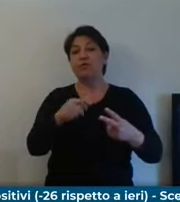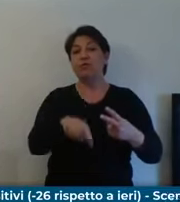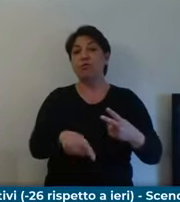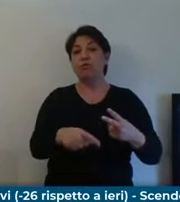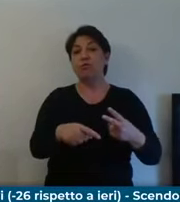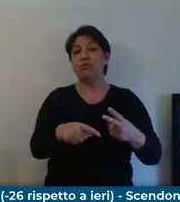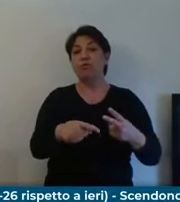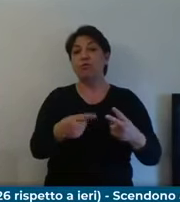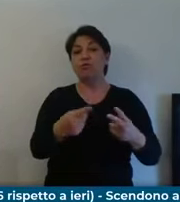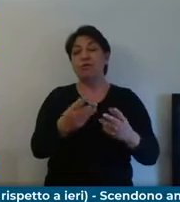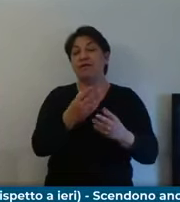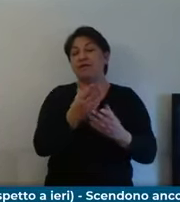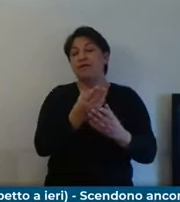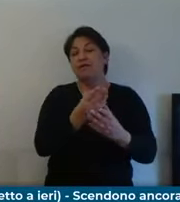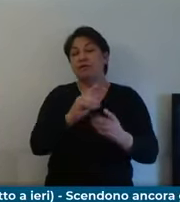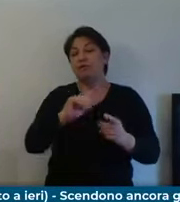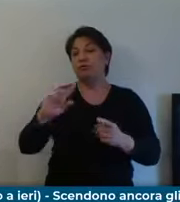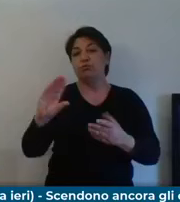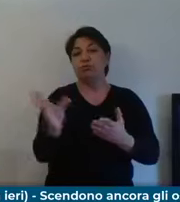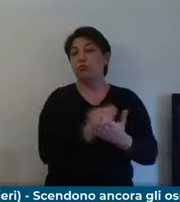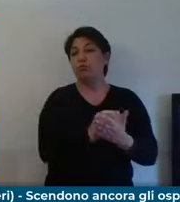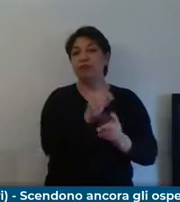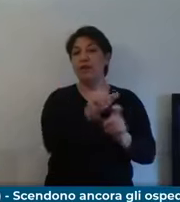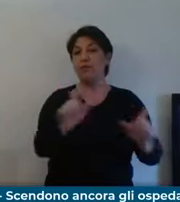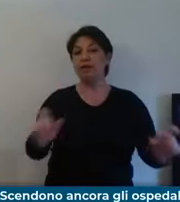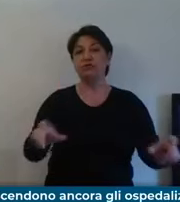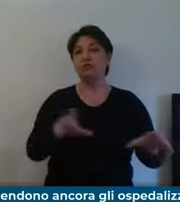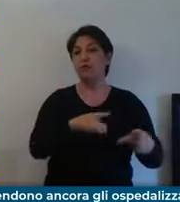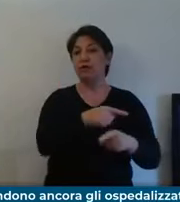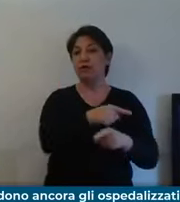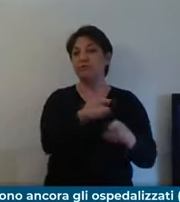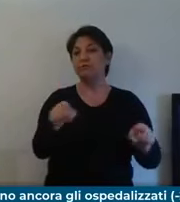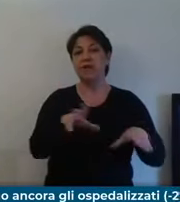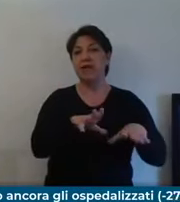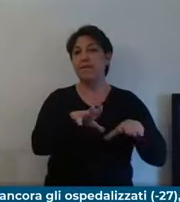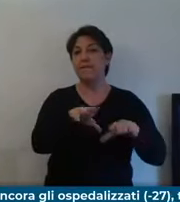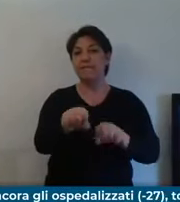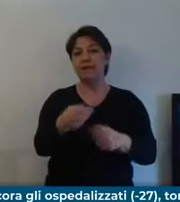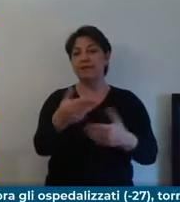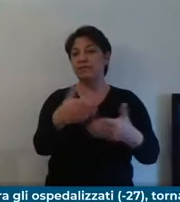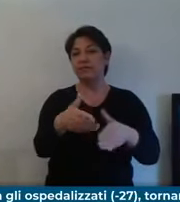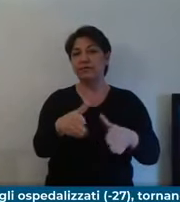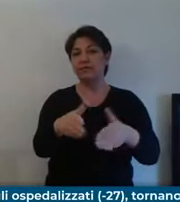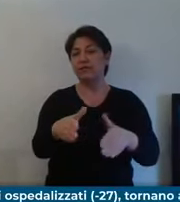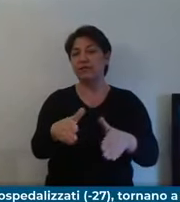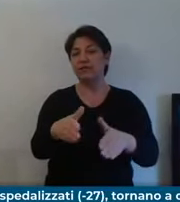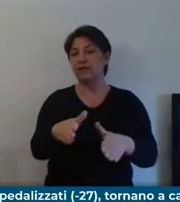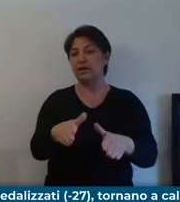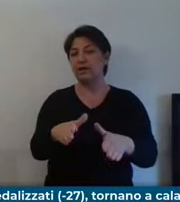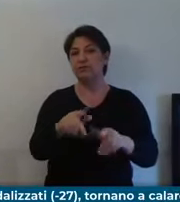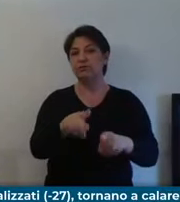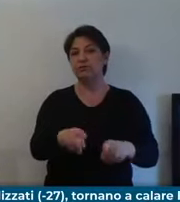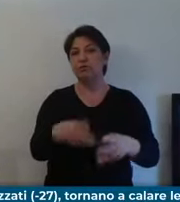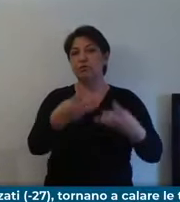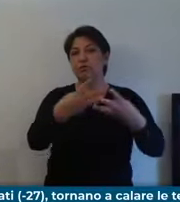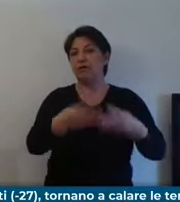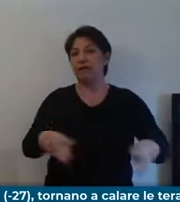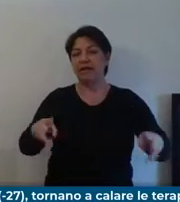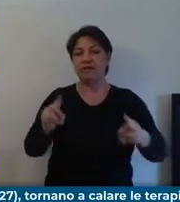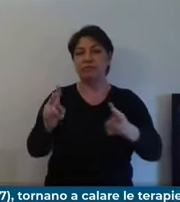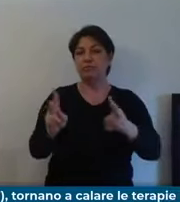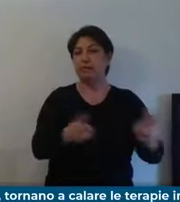nostro sistema sanitario, in termini di acquisti, in termini di personale, in termini di rete ospedaliera,